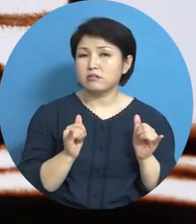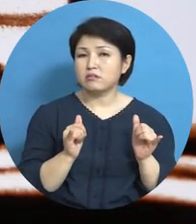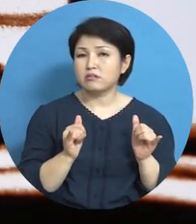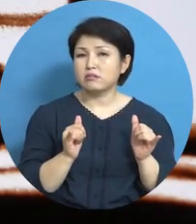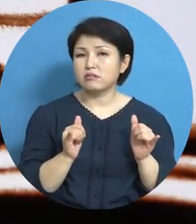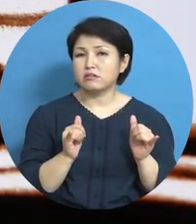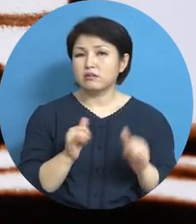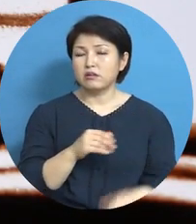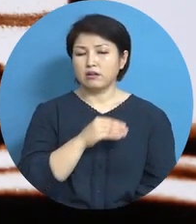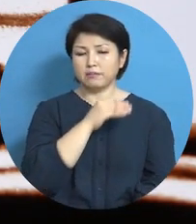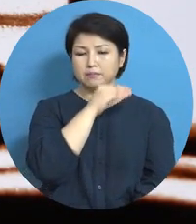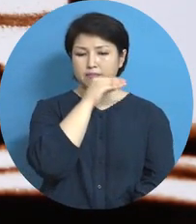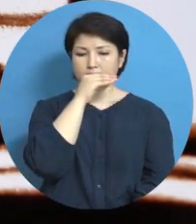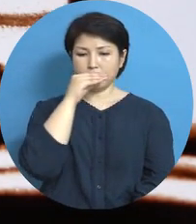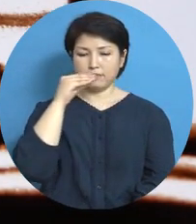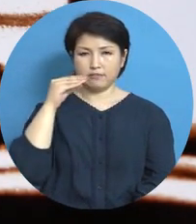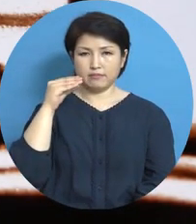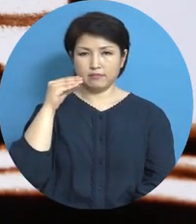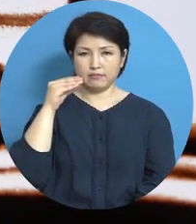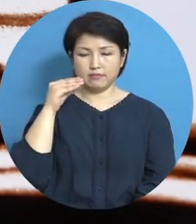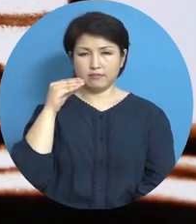이렇게 바른 자세로 앉아서